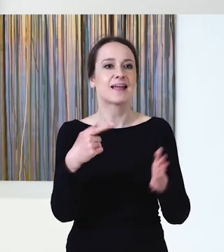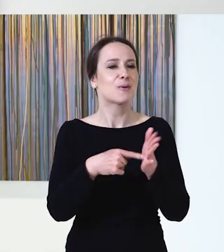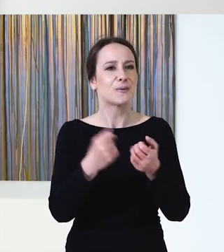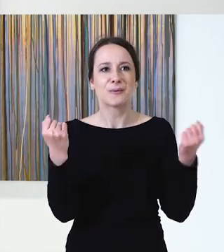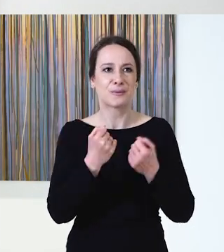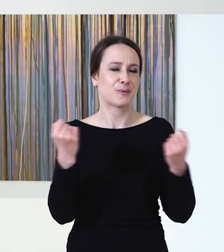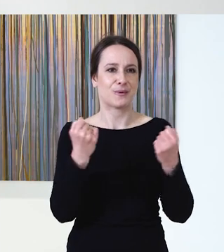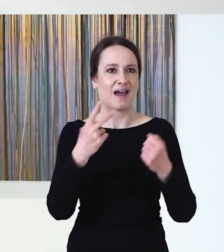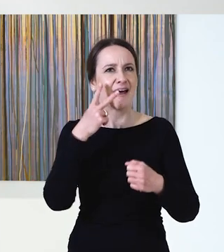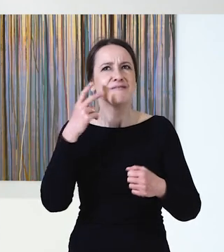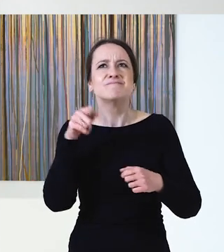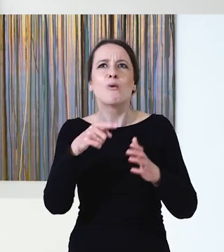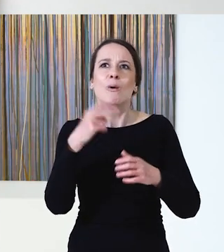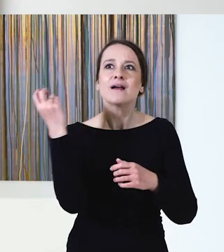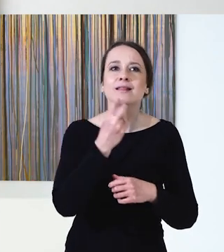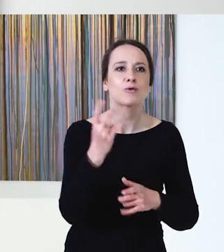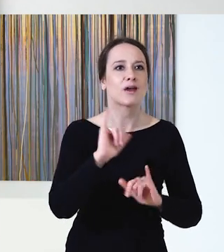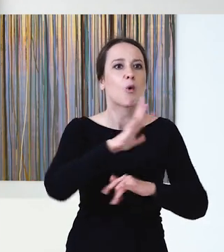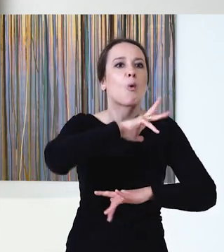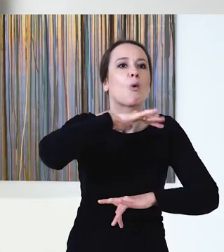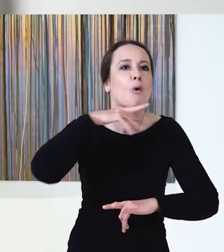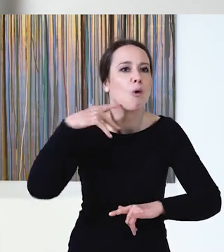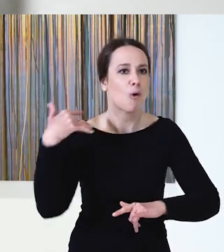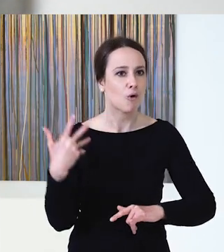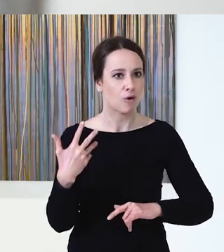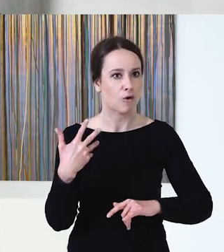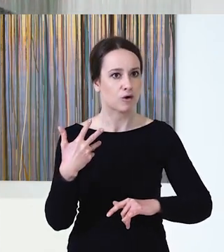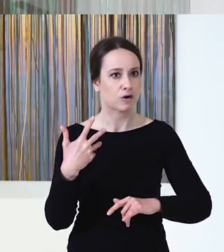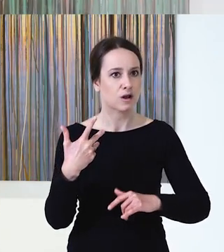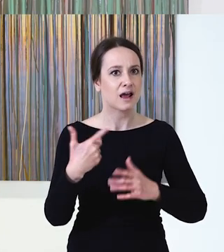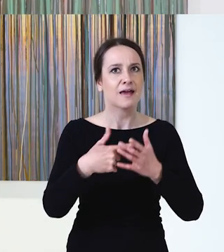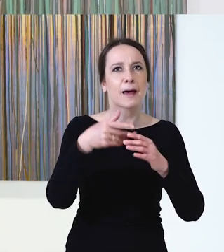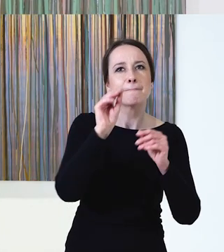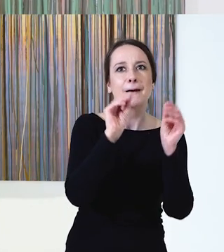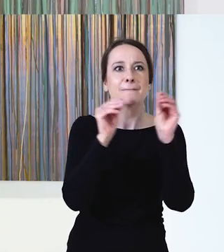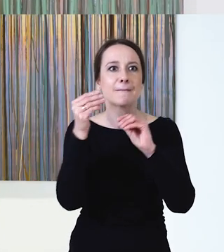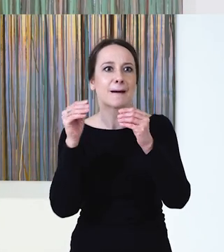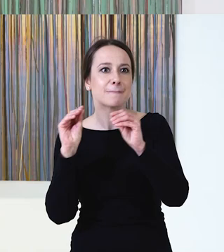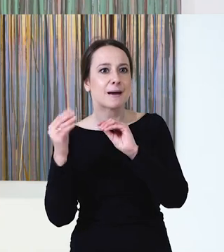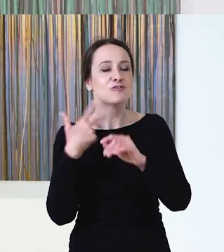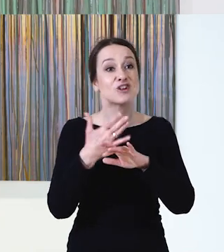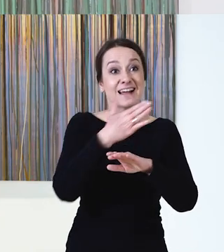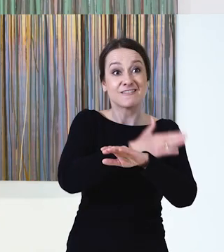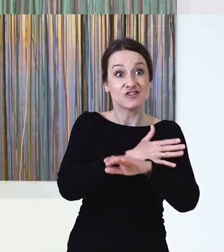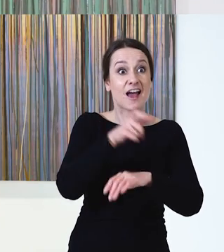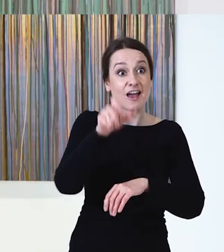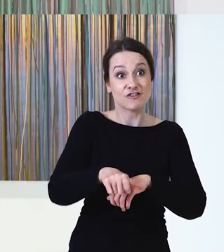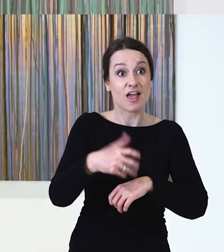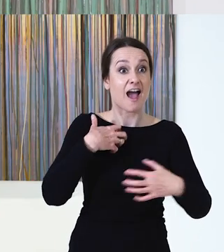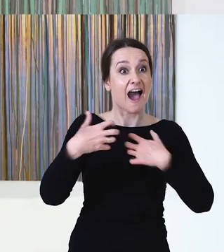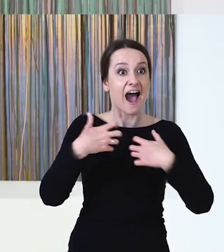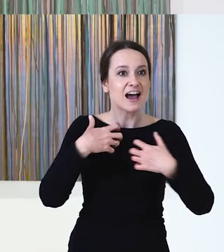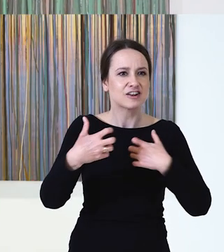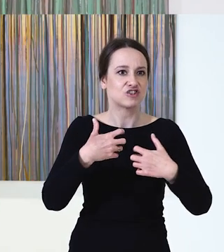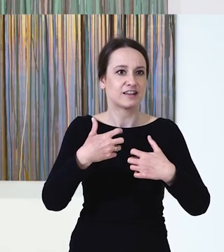zainteresowanie właśnie kolorem który jest sposób wyrafinowane zestawiane czyli wcześniej przez artystę w